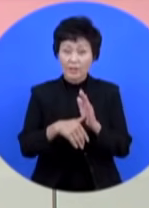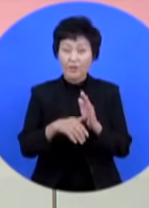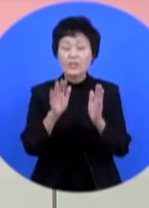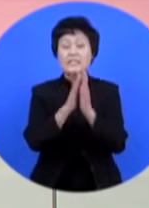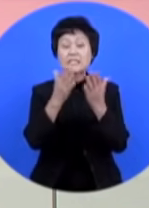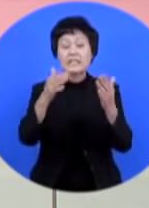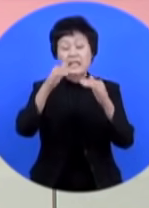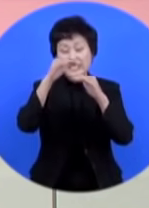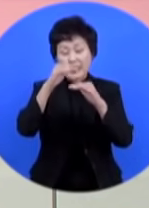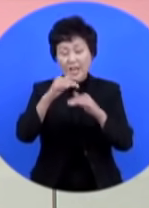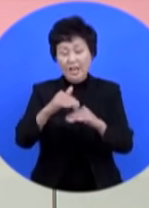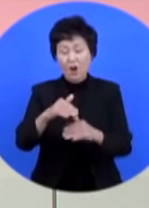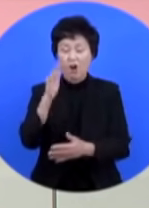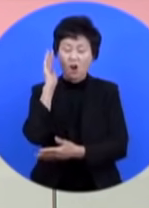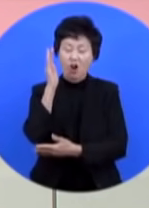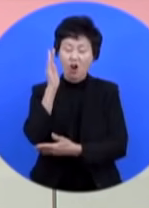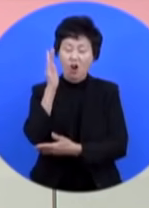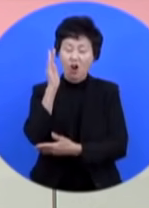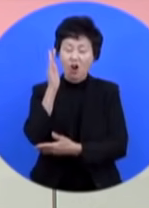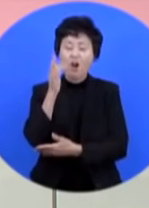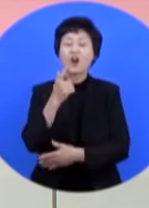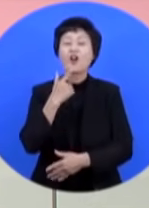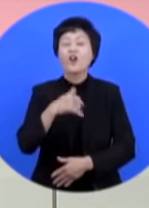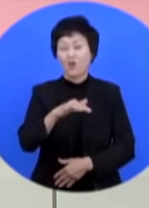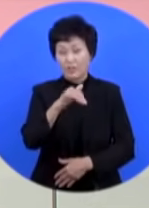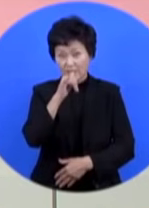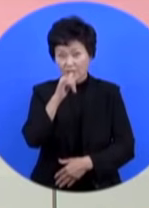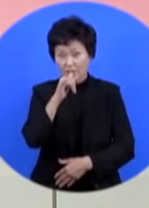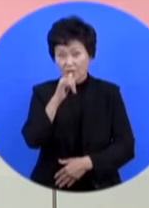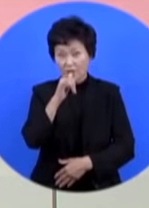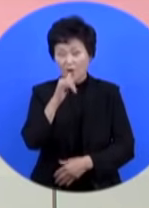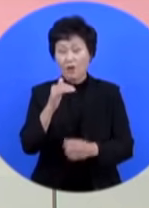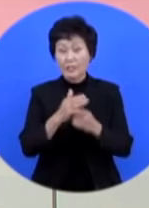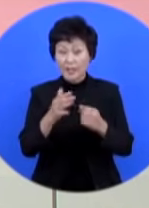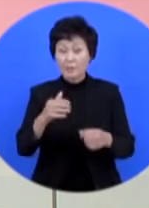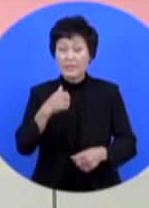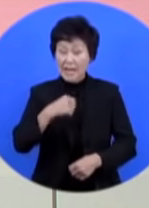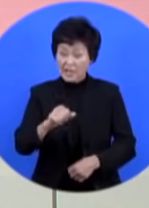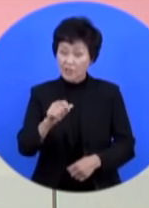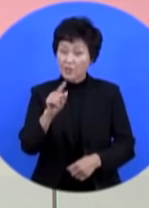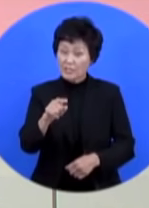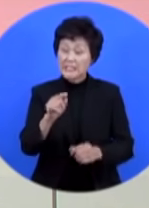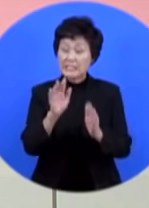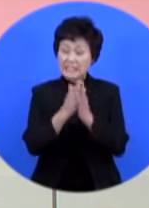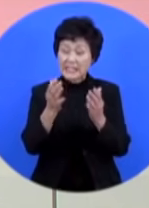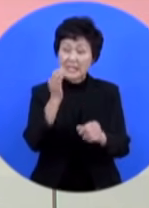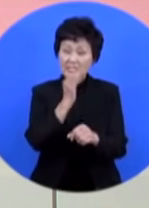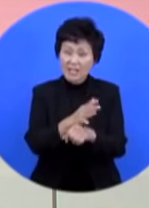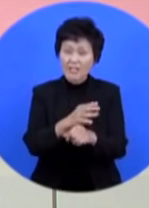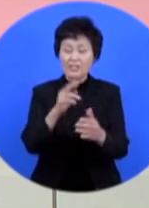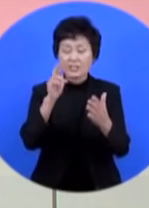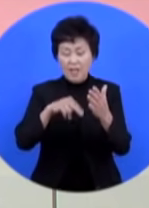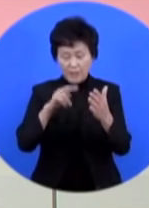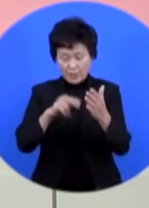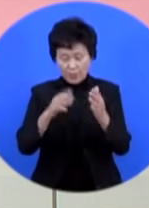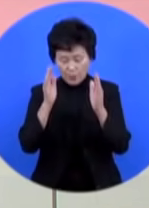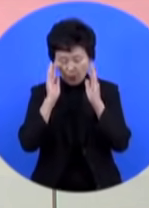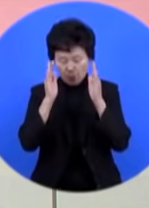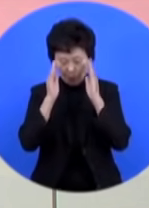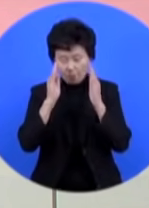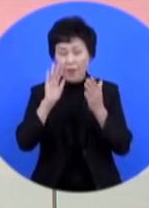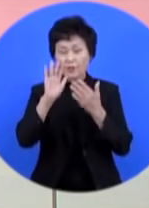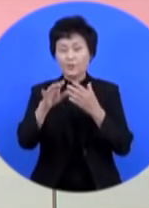인용을 했습니다. 예. 그래서 아들도 이 책을 아마 읽고 또 공부한 이후에 단기 선교를